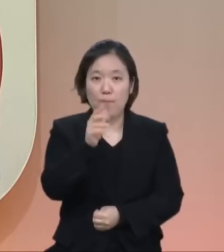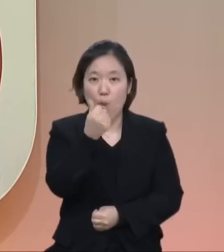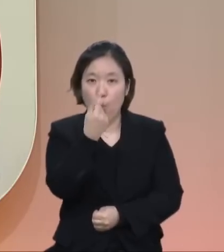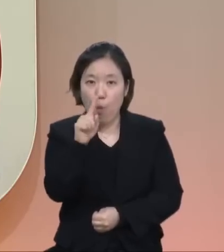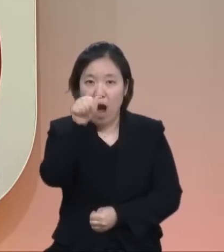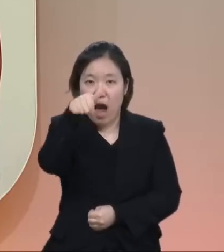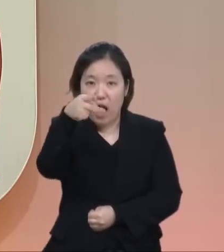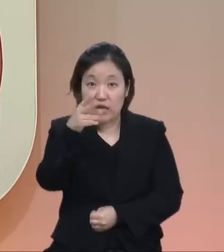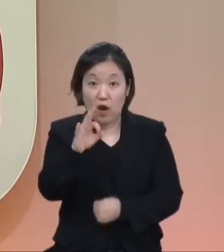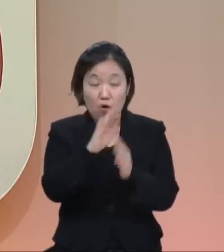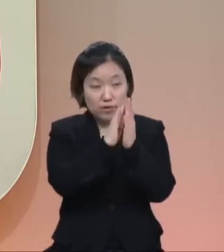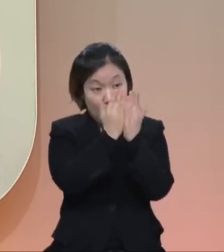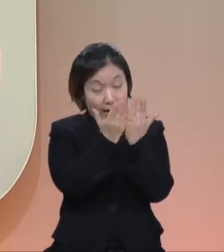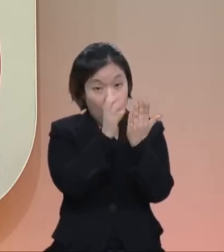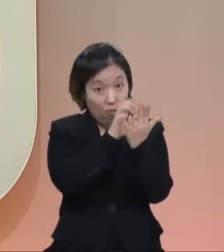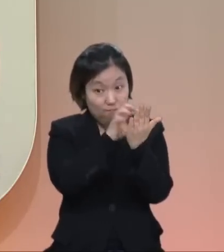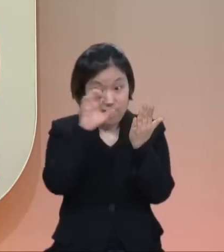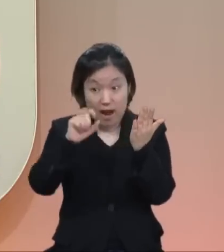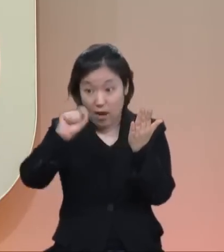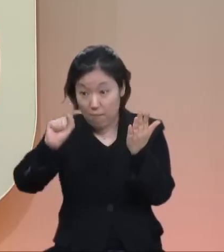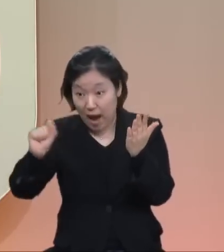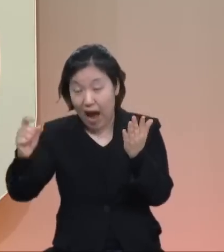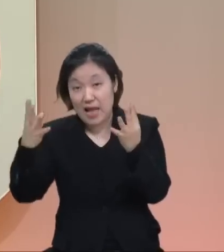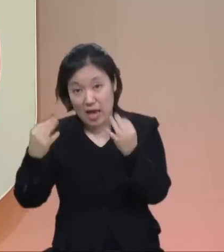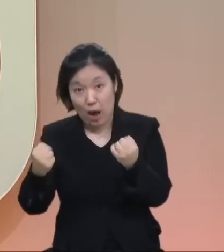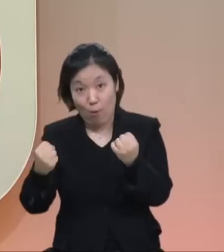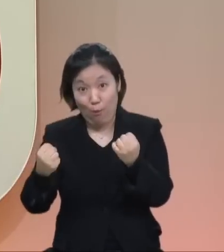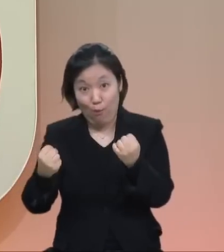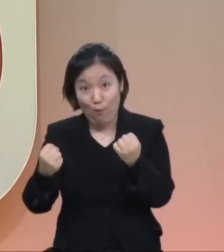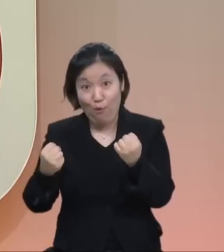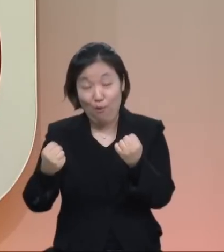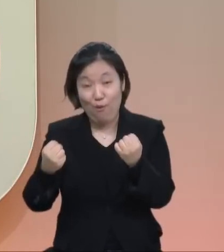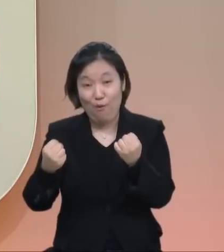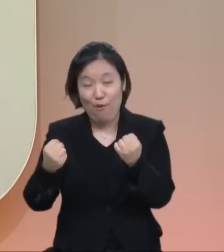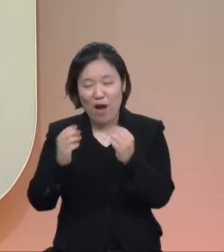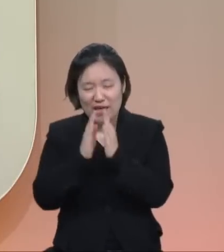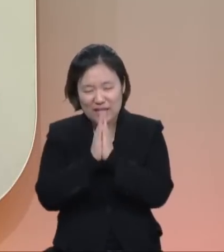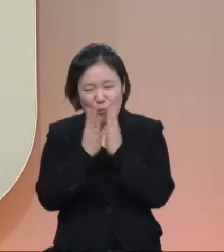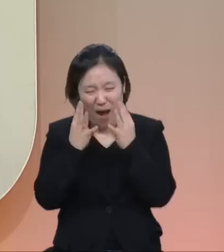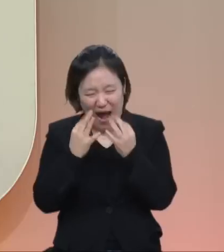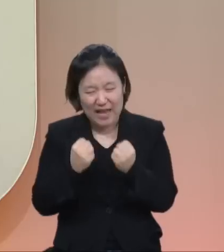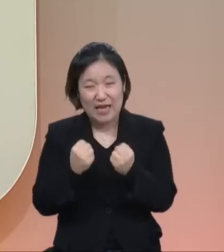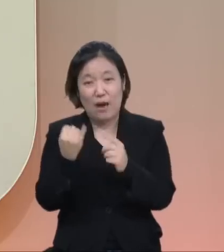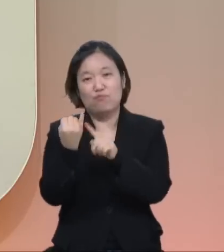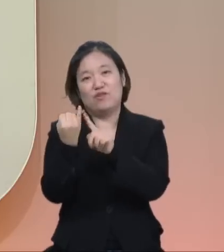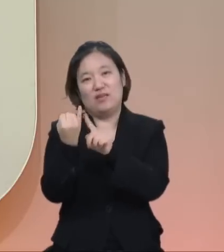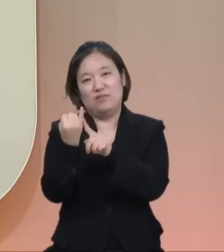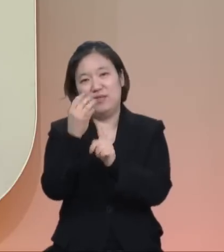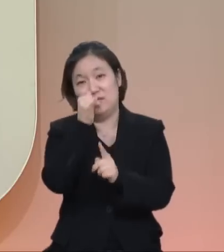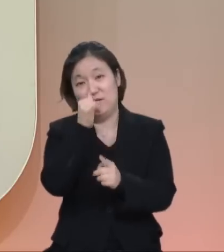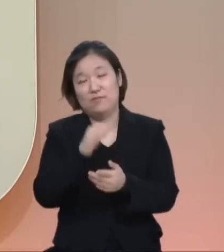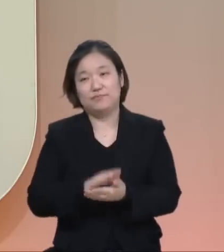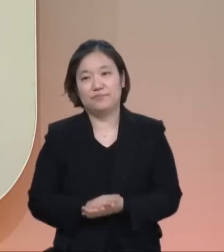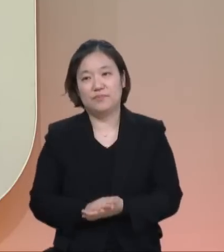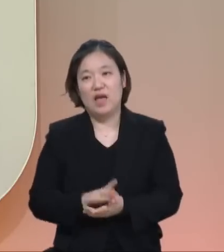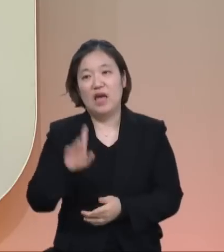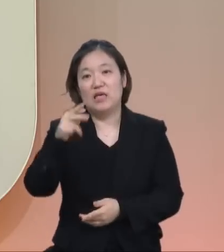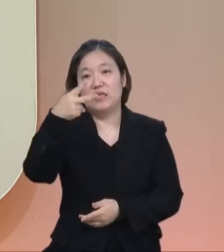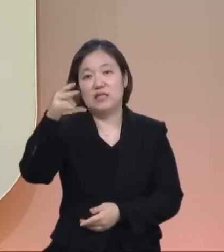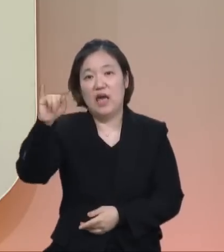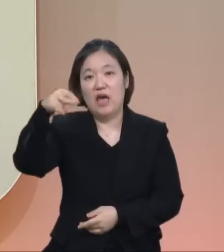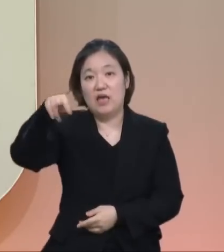그렇게 이제 사시고 했던 그런 불자님이 계십니다 이 대선행 불자님이 몇